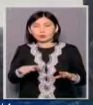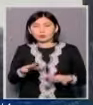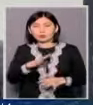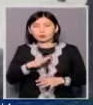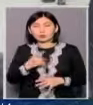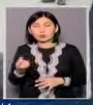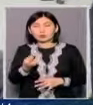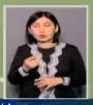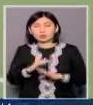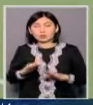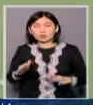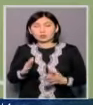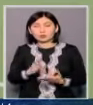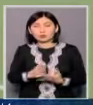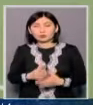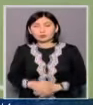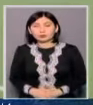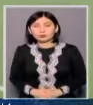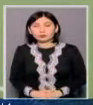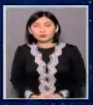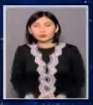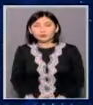прошло в небольшом составе под открытым небом.